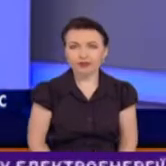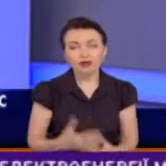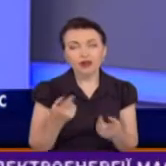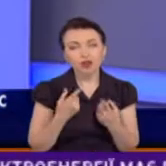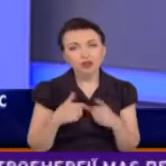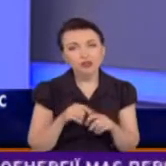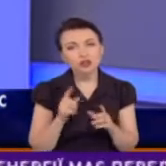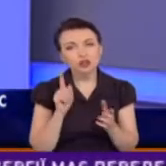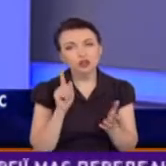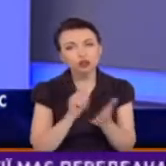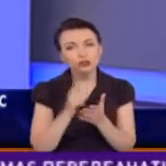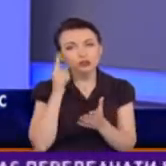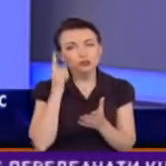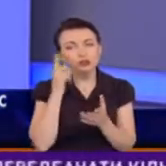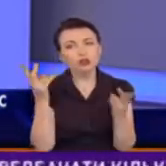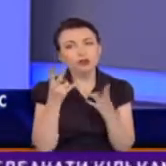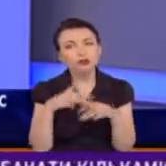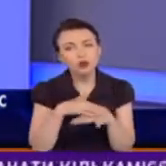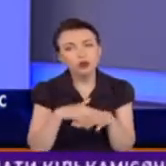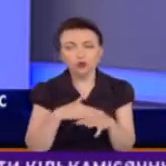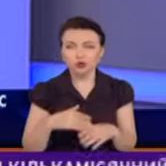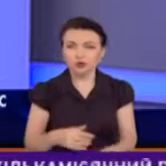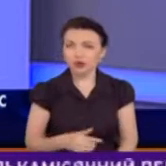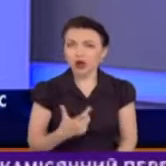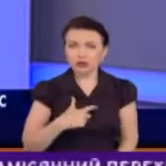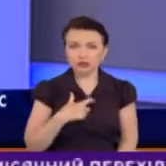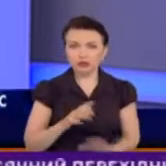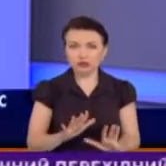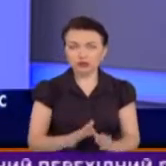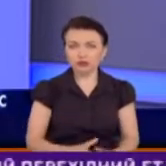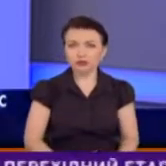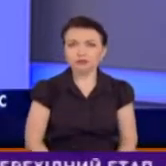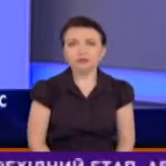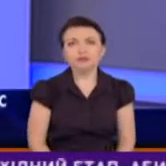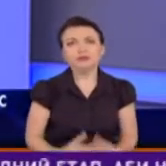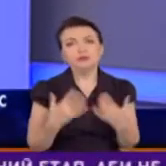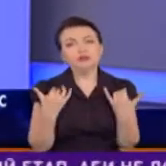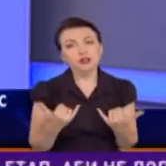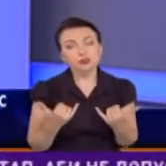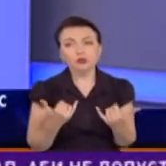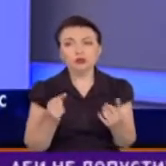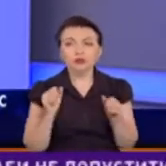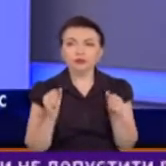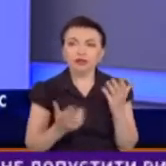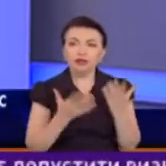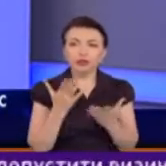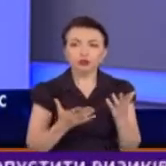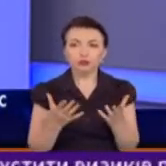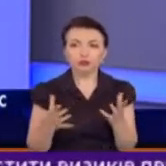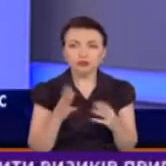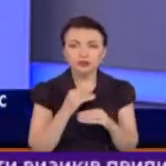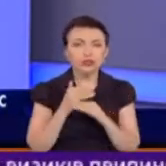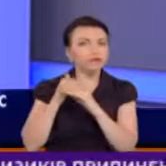не потреби себе особисто або якогось лобійського бізнесу. Тому в даному випадку можна, що якщо ми всі рівняємося